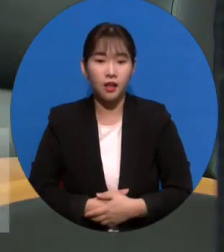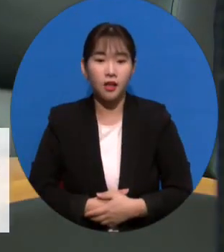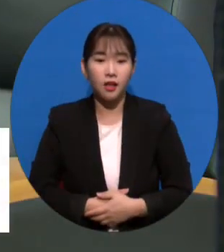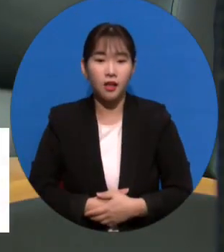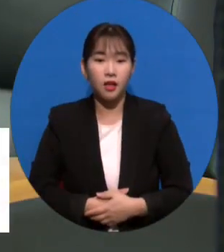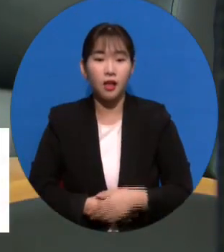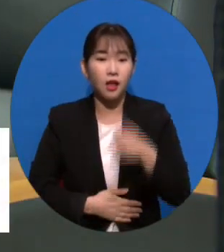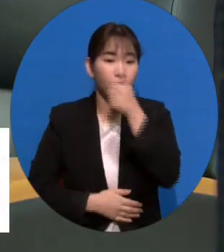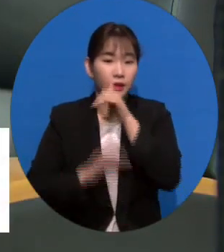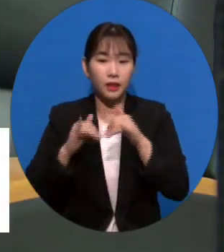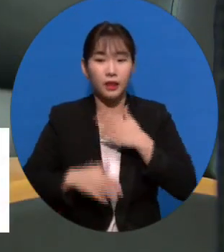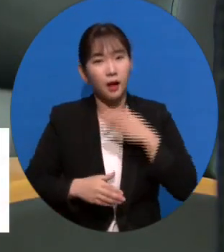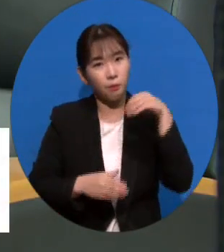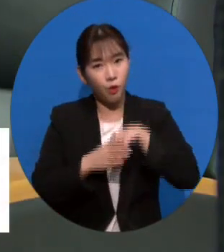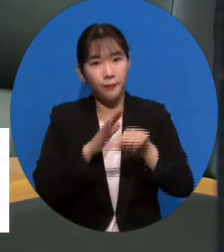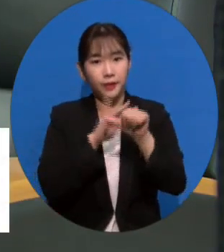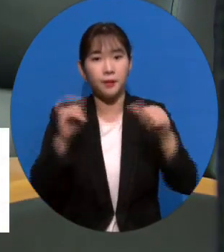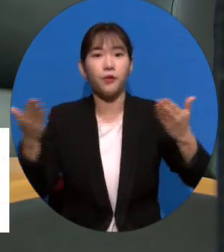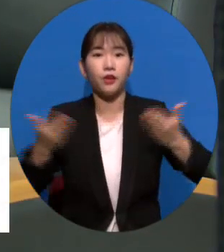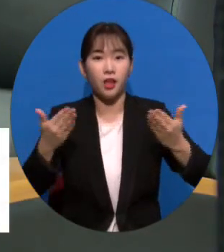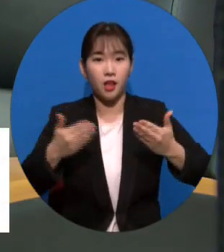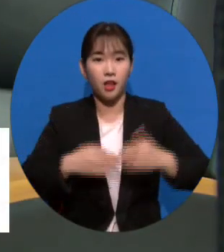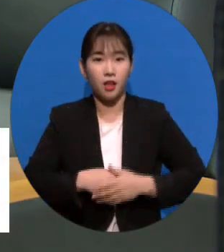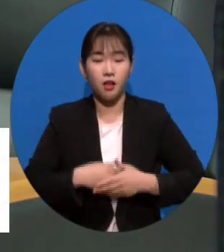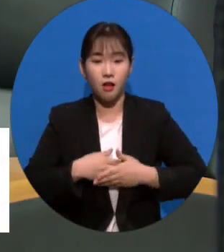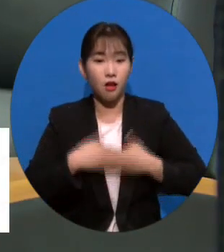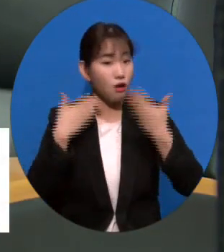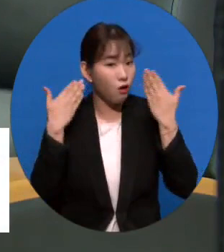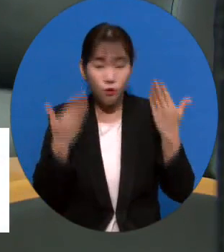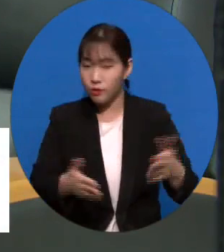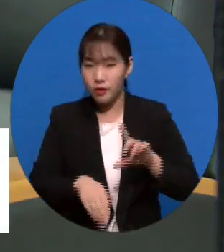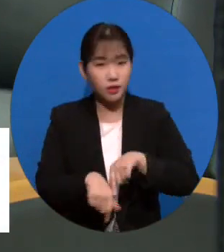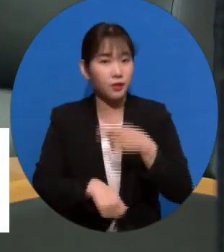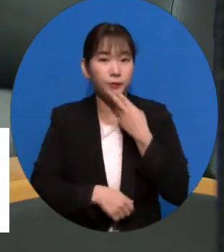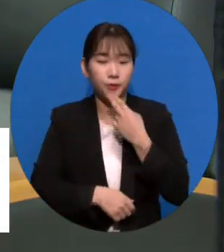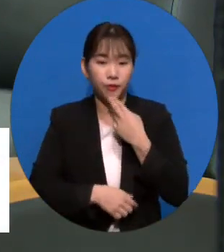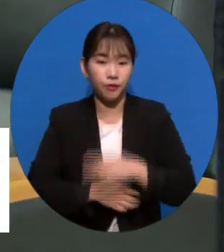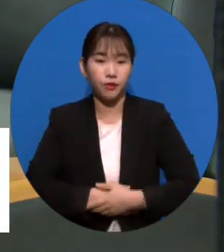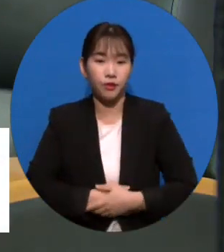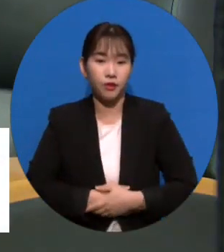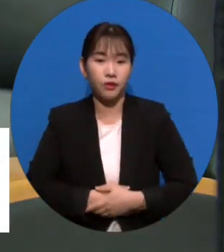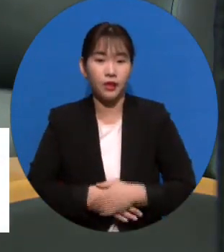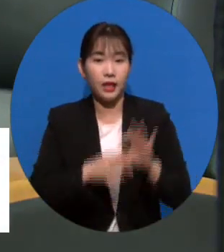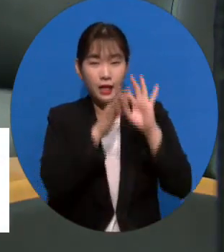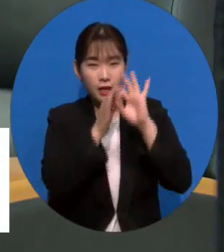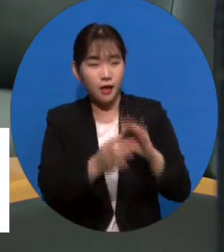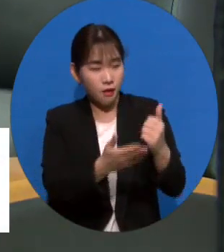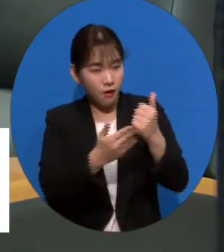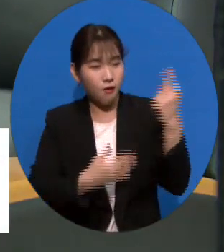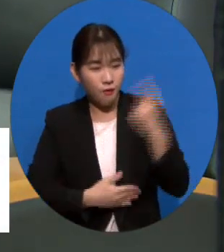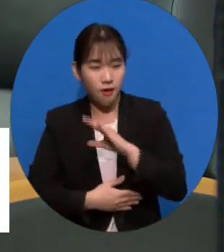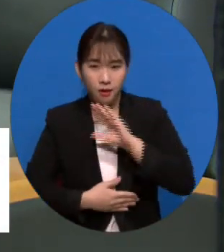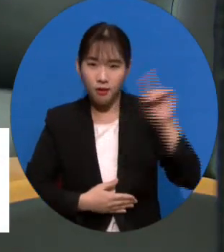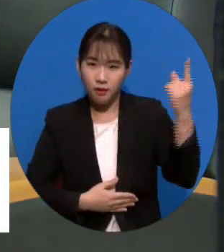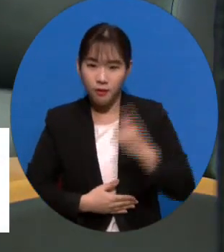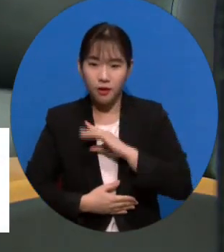공인중개사가 지금까지 다섯 명 건넸습니다. 그래도 쉴 틈이 없어요. 계속